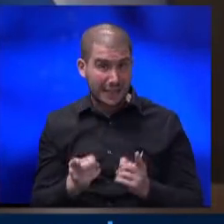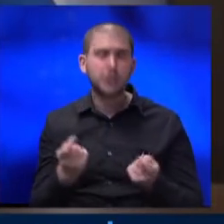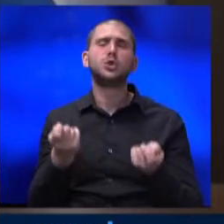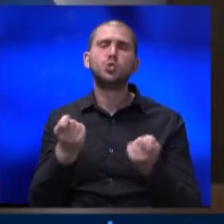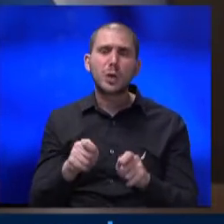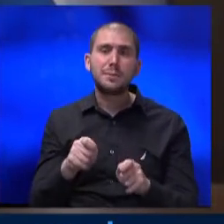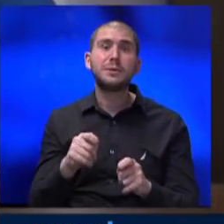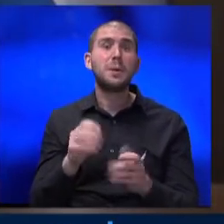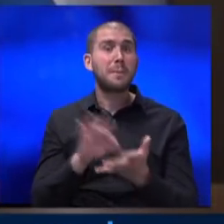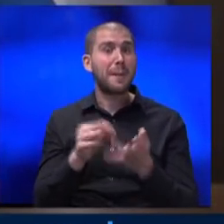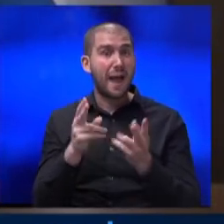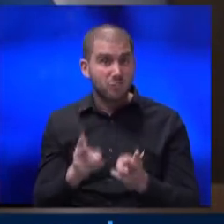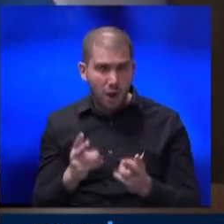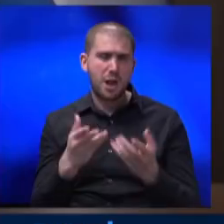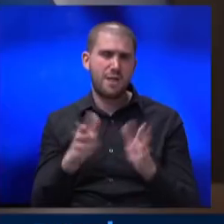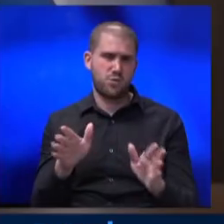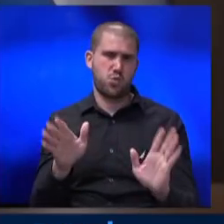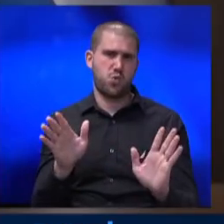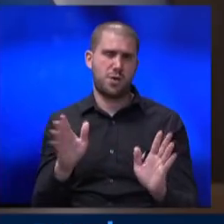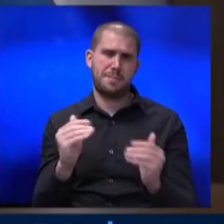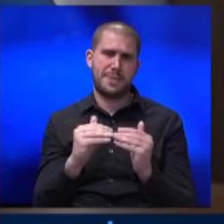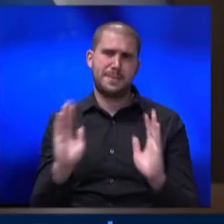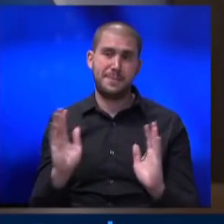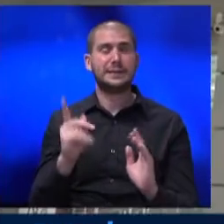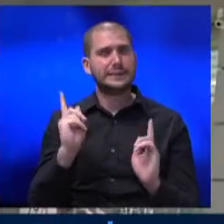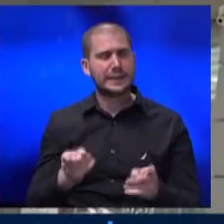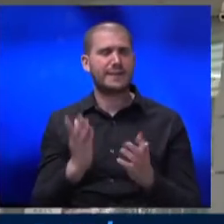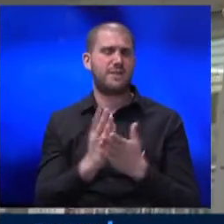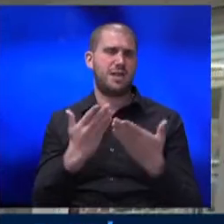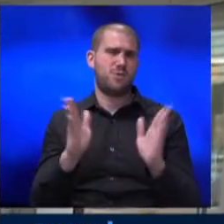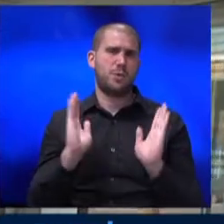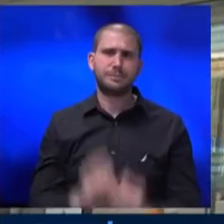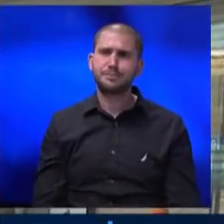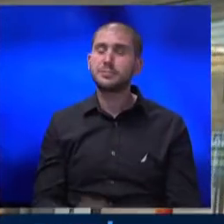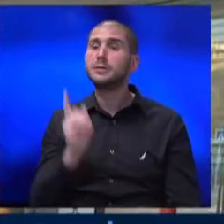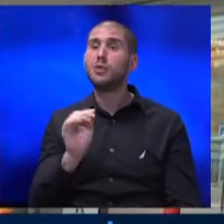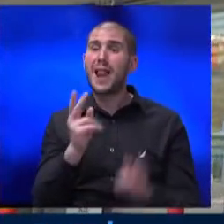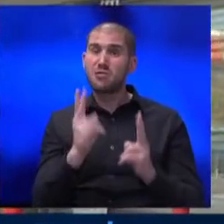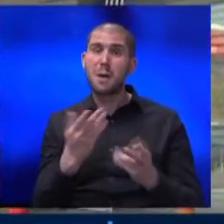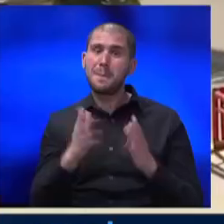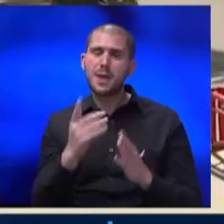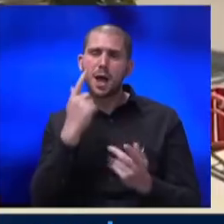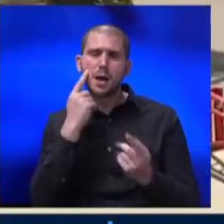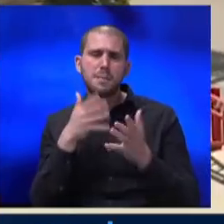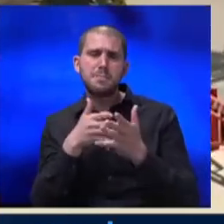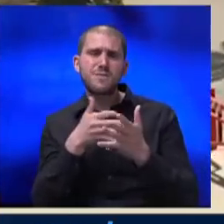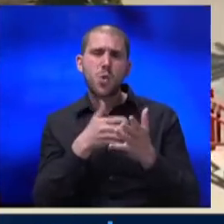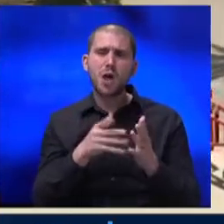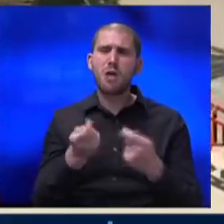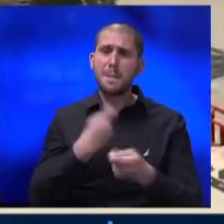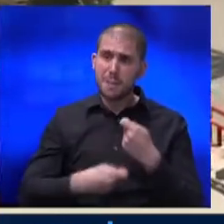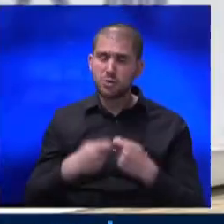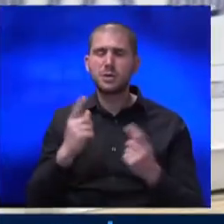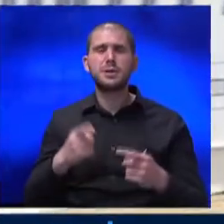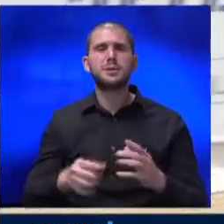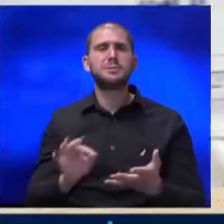סוגרים. כשאפשר, נכון לפתוח, והגיע הזמן שאפשר. כדי לאפשר פתיחה מבוקרת של המשק, בימים אלו מגבש